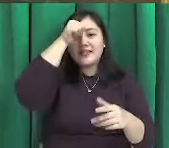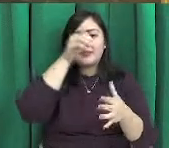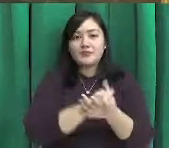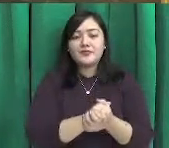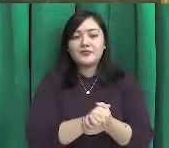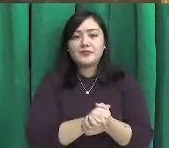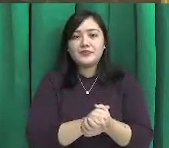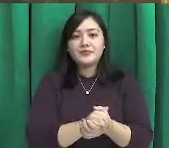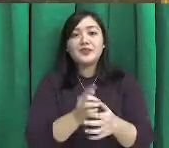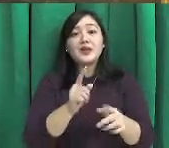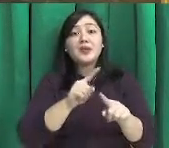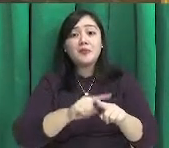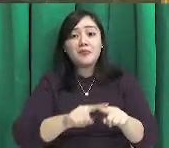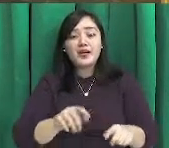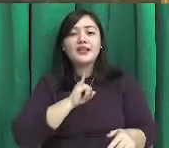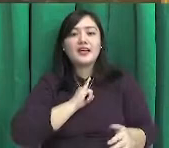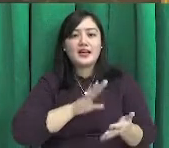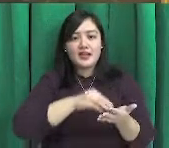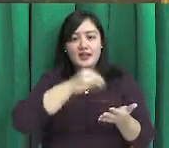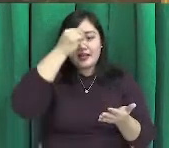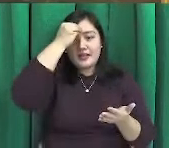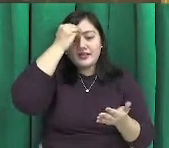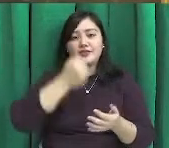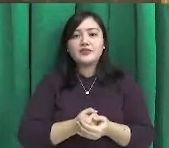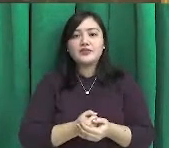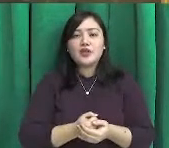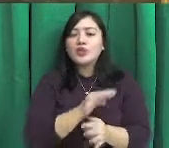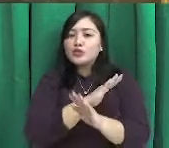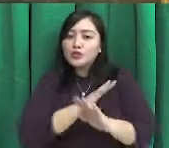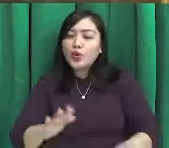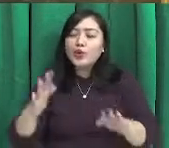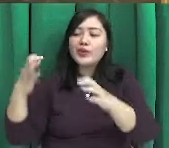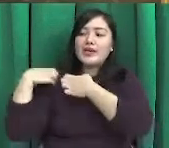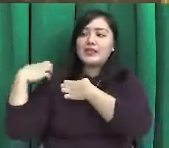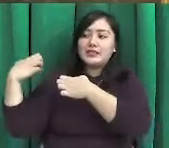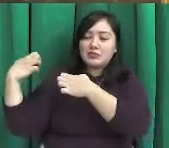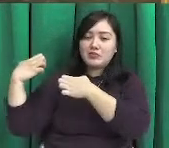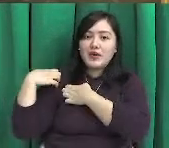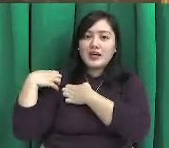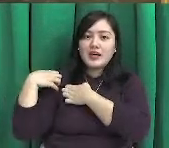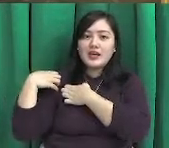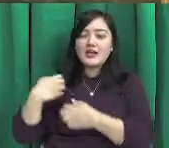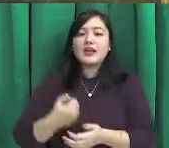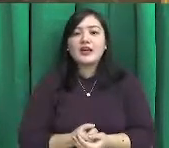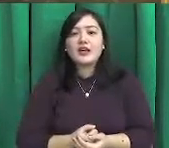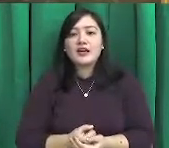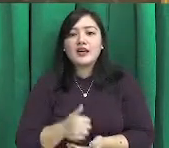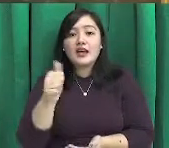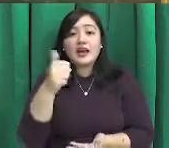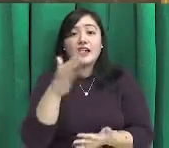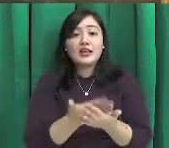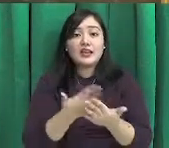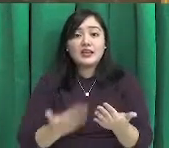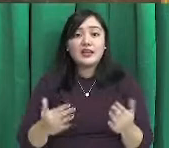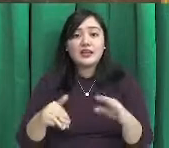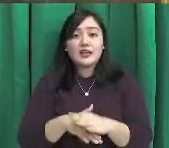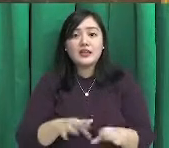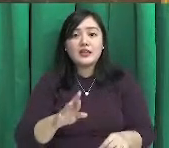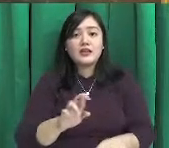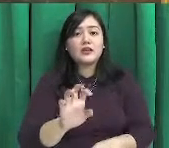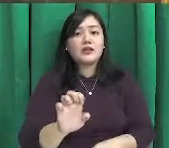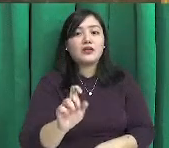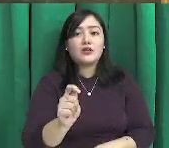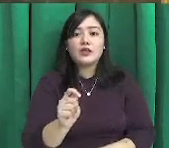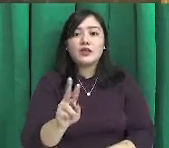in return for what you will give or you have given to anybody. Amen. Accept kung may bibigay siya, yun